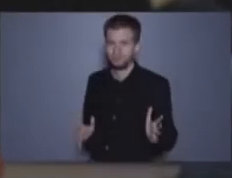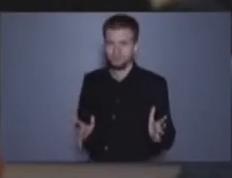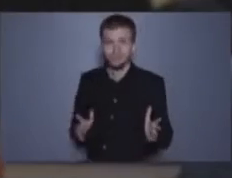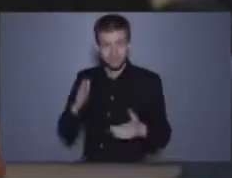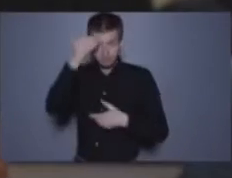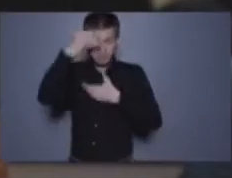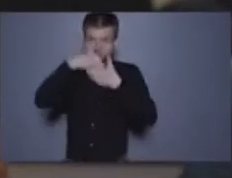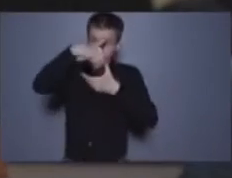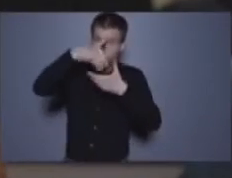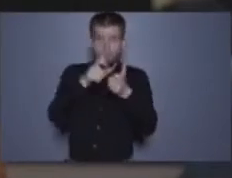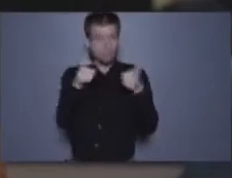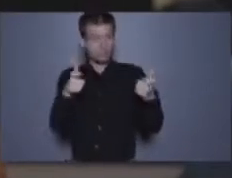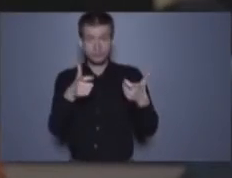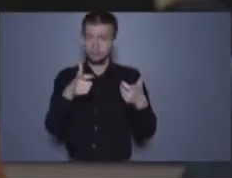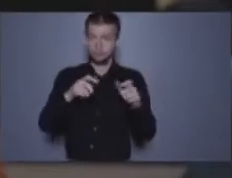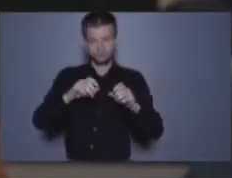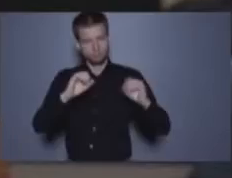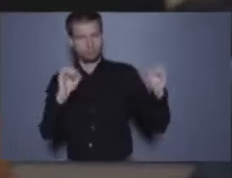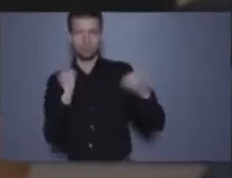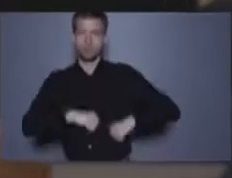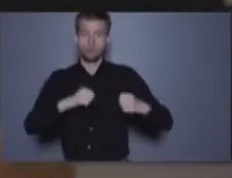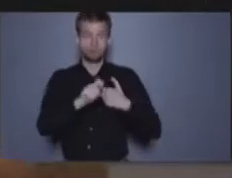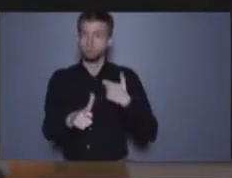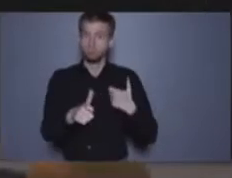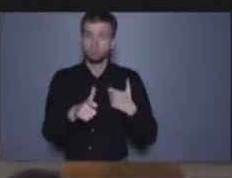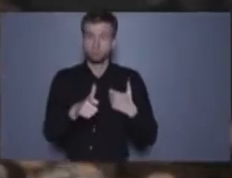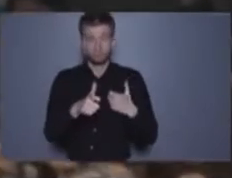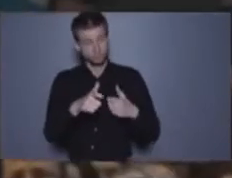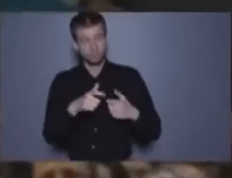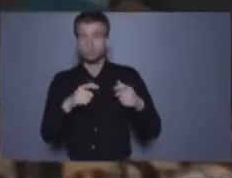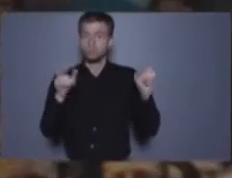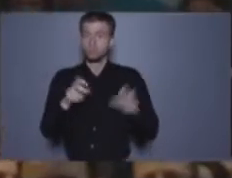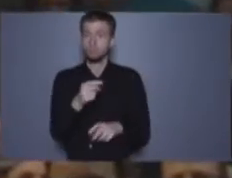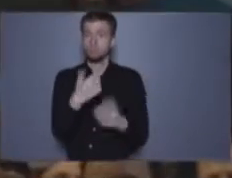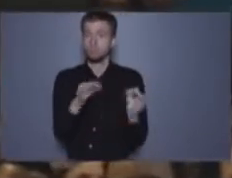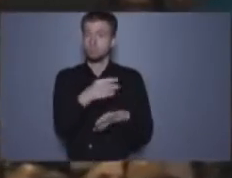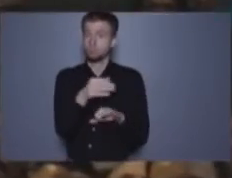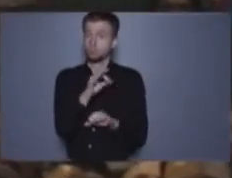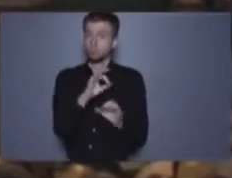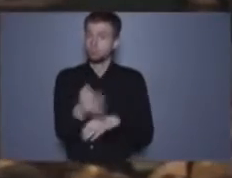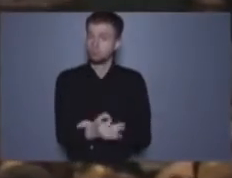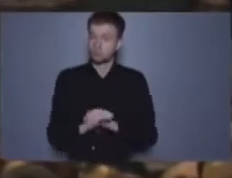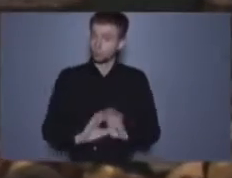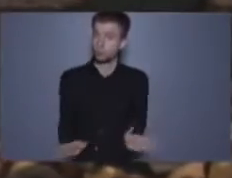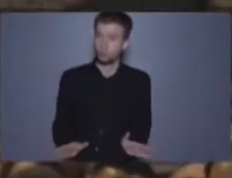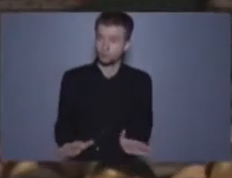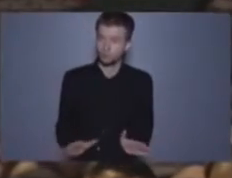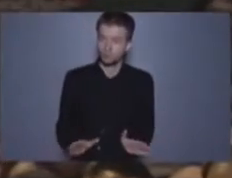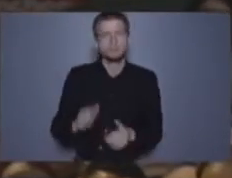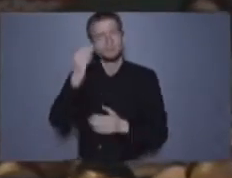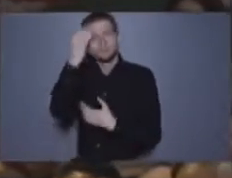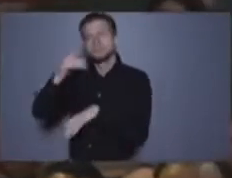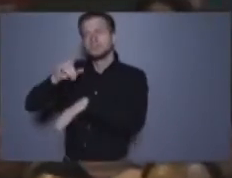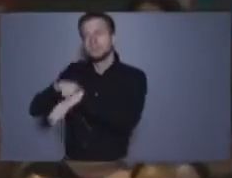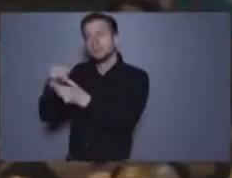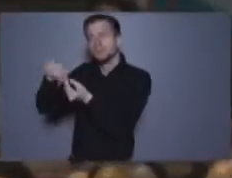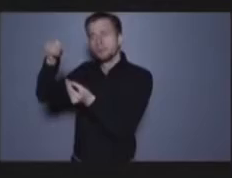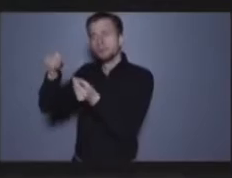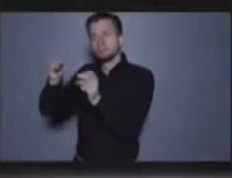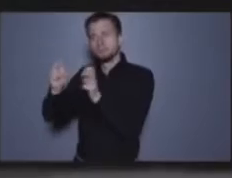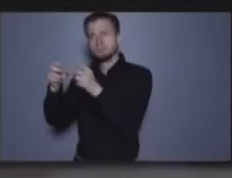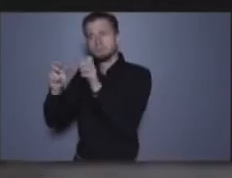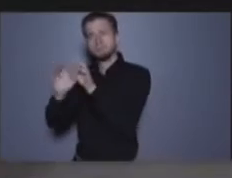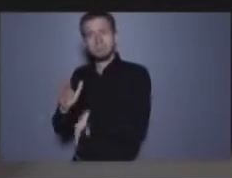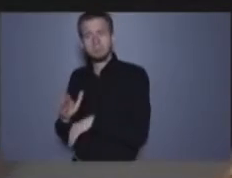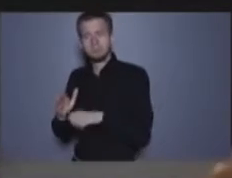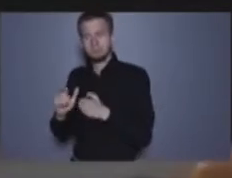ben pouf, 10% seulement. Évidemment, moins les heures supplémentaires coûtent, moins vous avez recours à une embauche si jamais